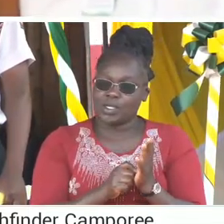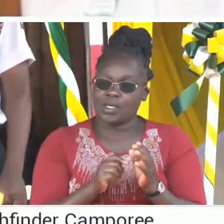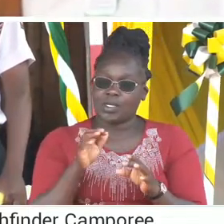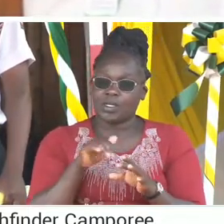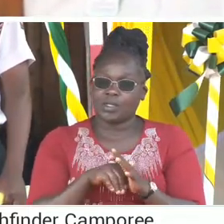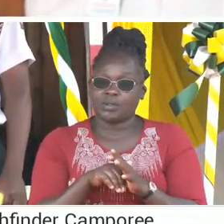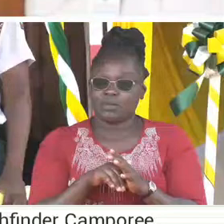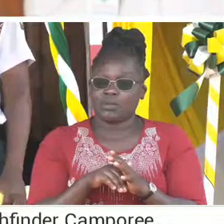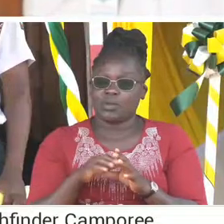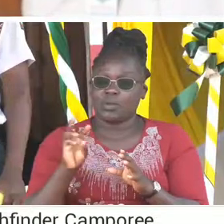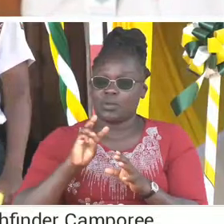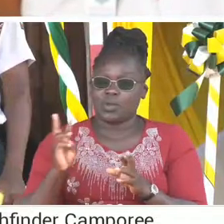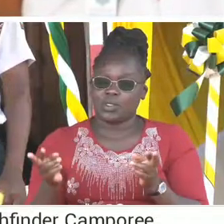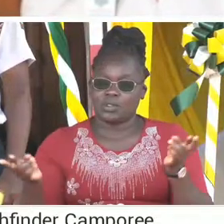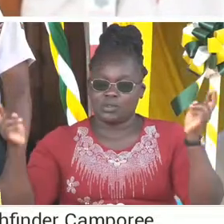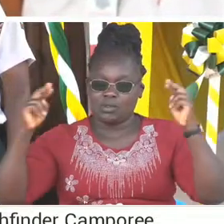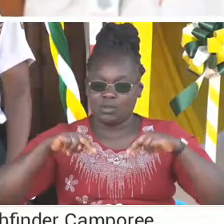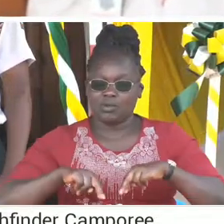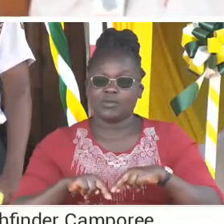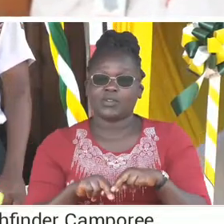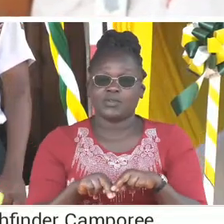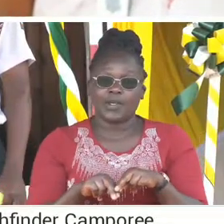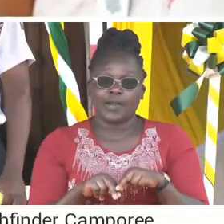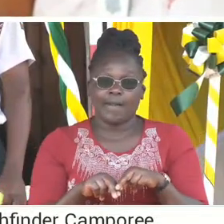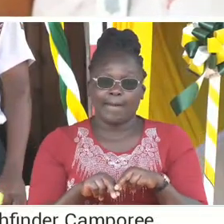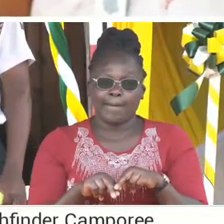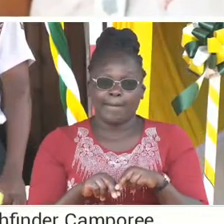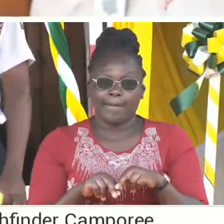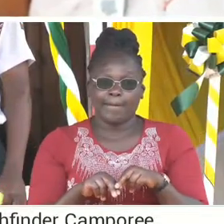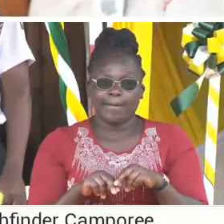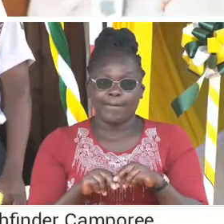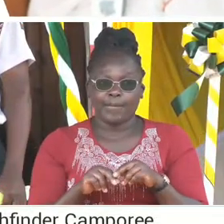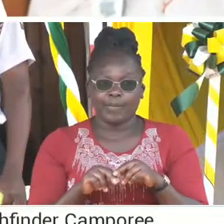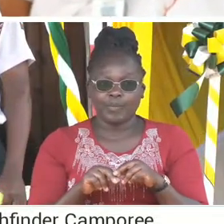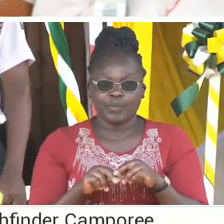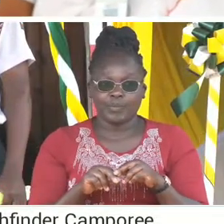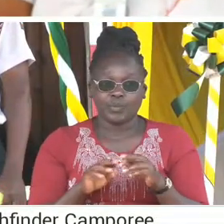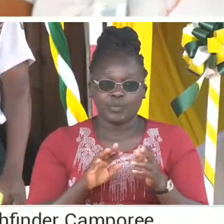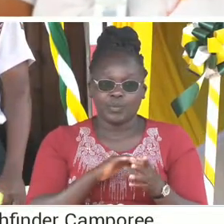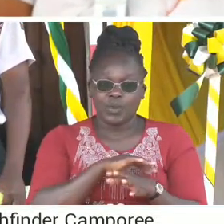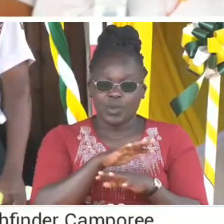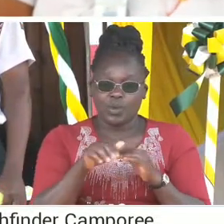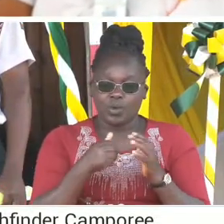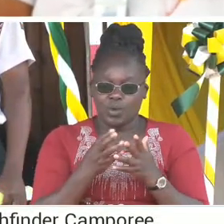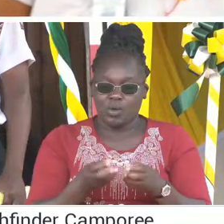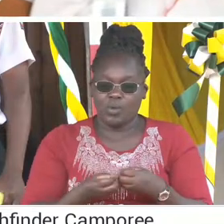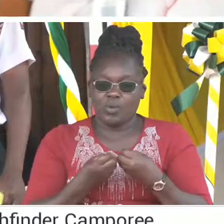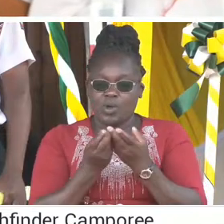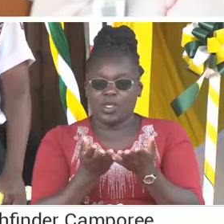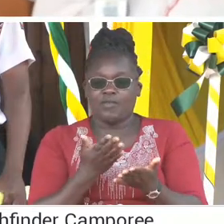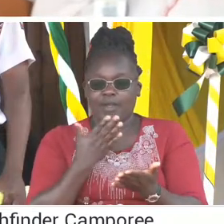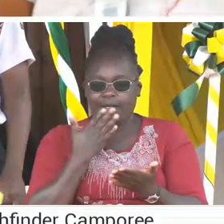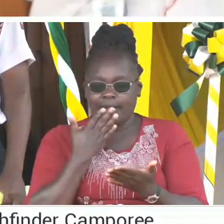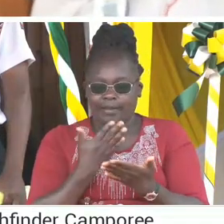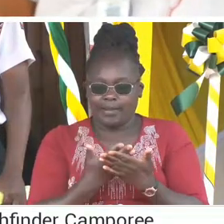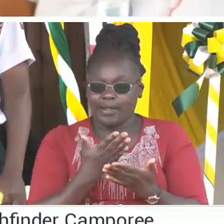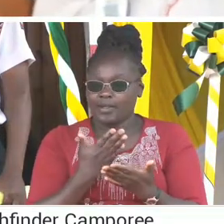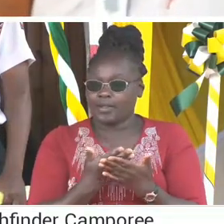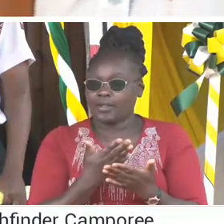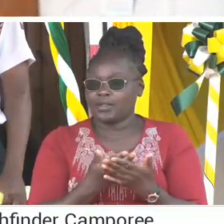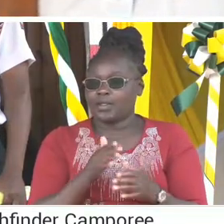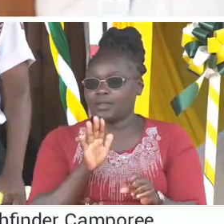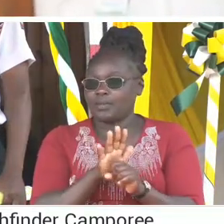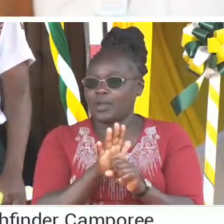Field. Katika hafla hiyo waliopewa mahitaji hiyo waliweza kushukuru kazi hiyo. Jumla